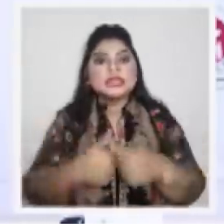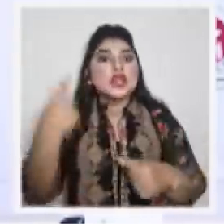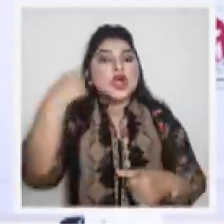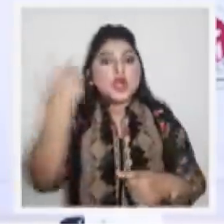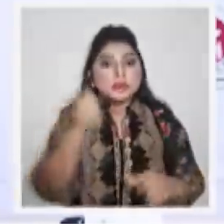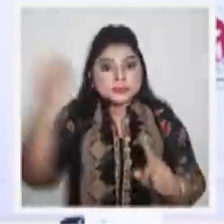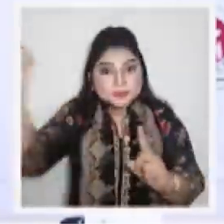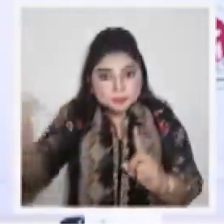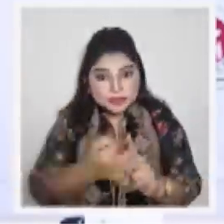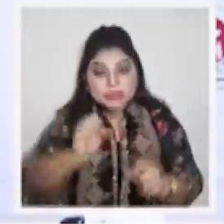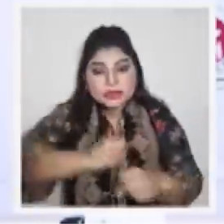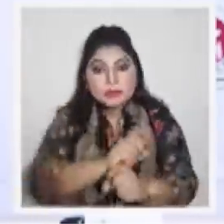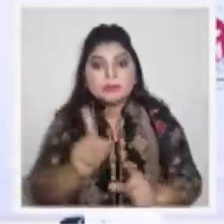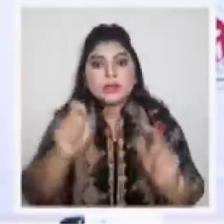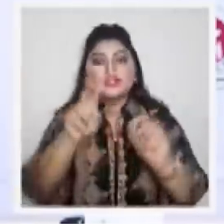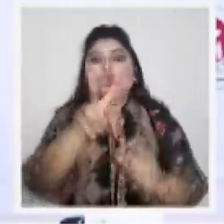8,06,578 জনকে।